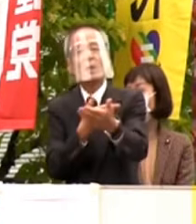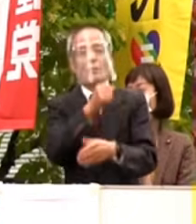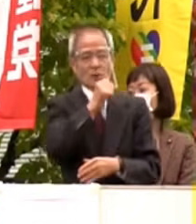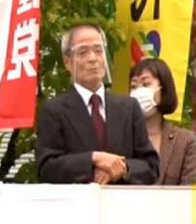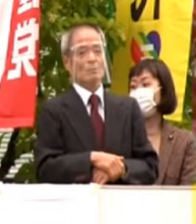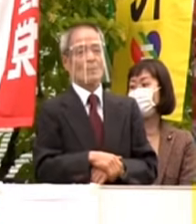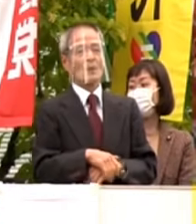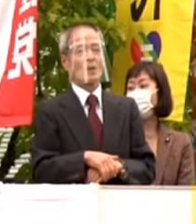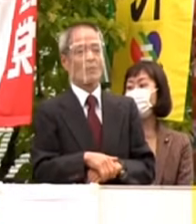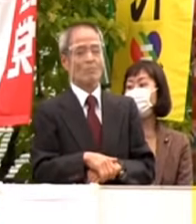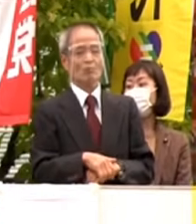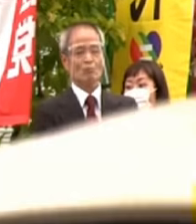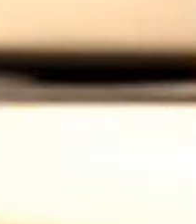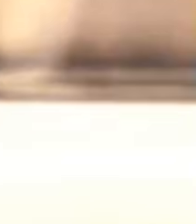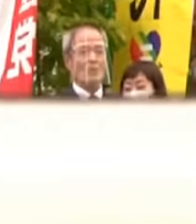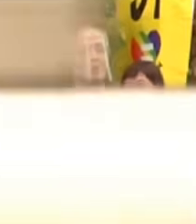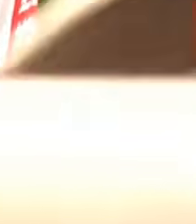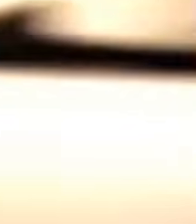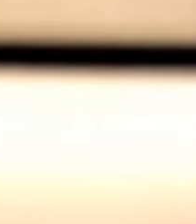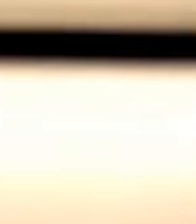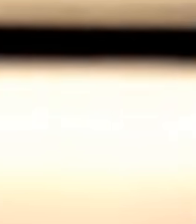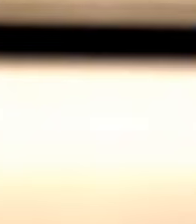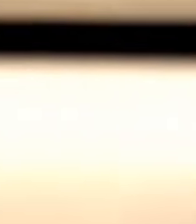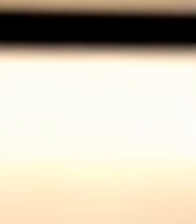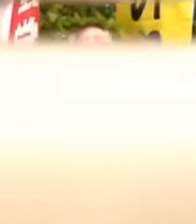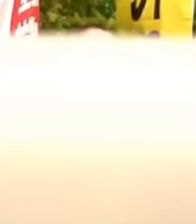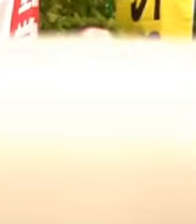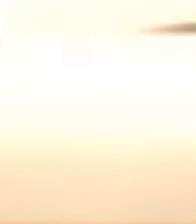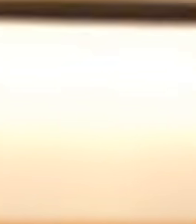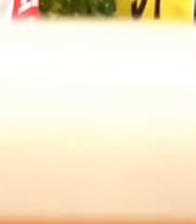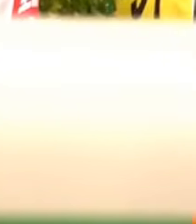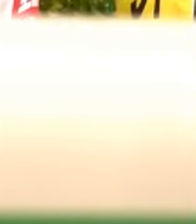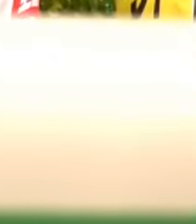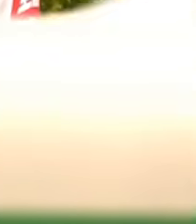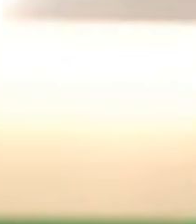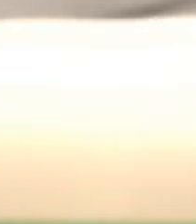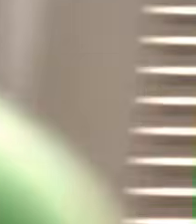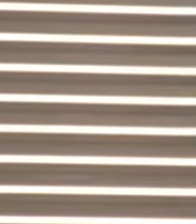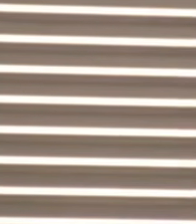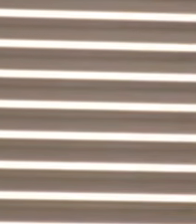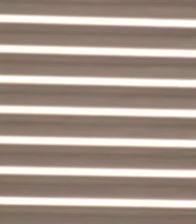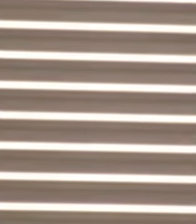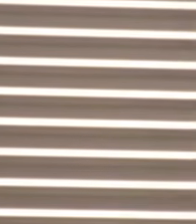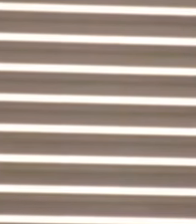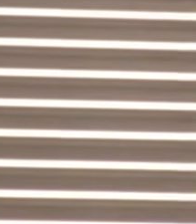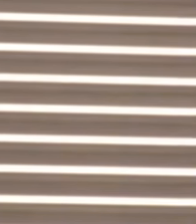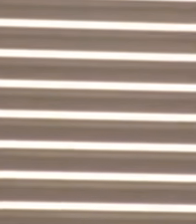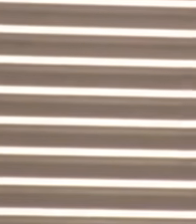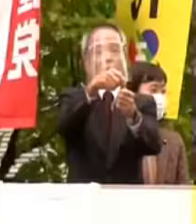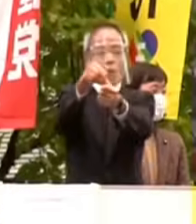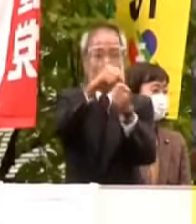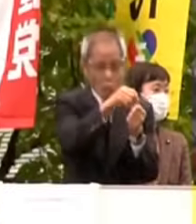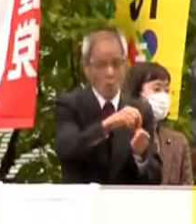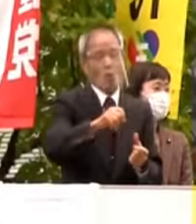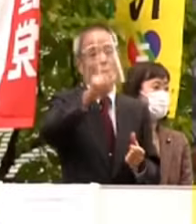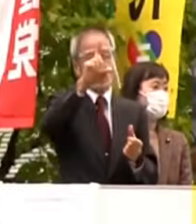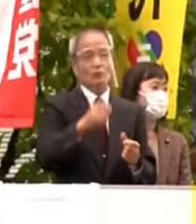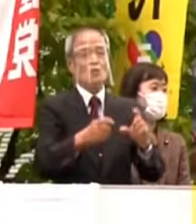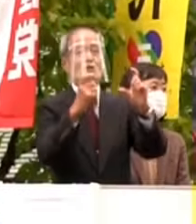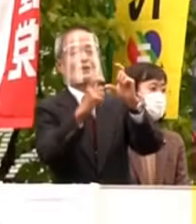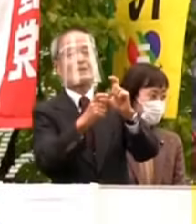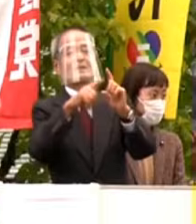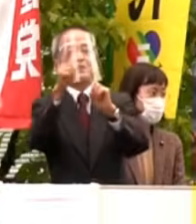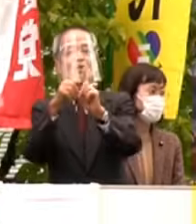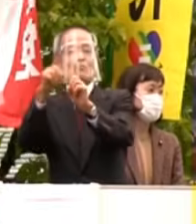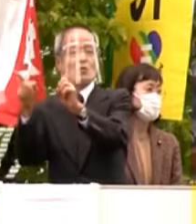よ。254万人も雇用が増える。 GDP も増えます。205兆円